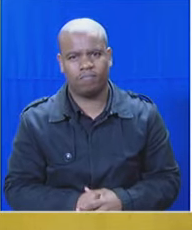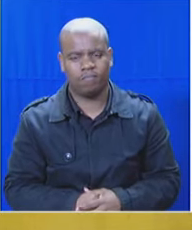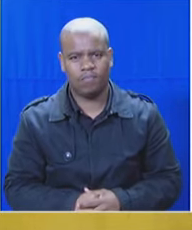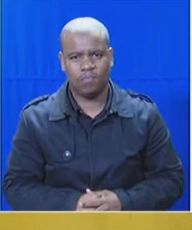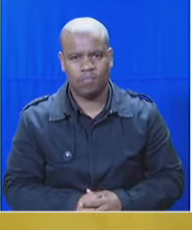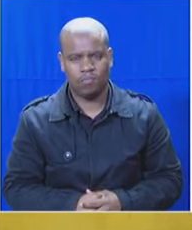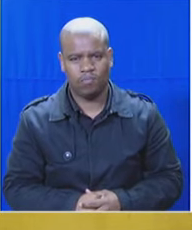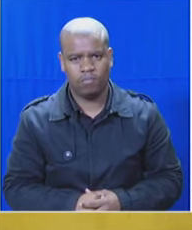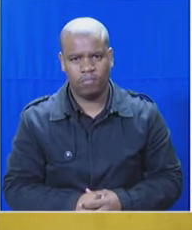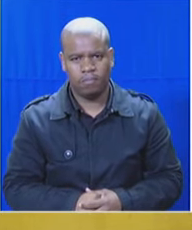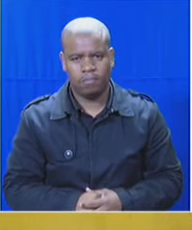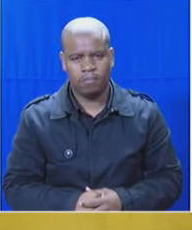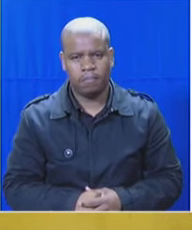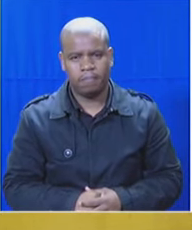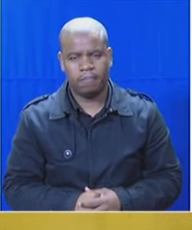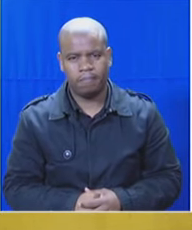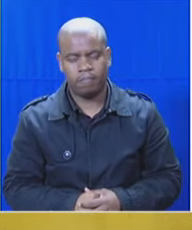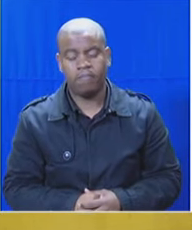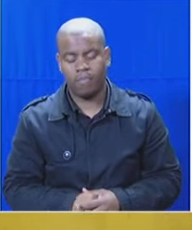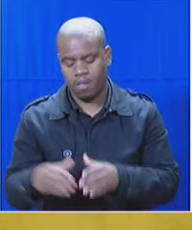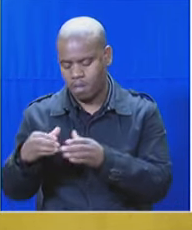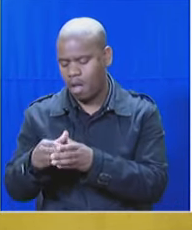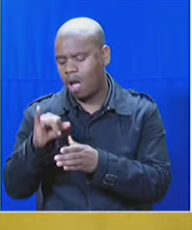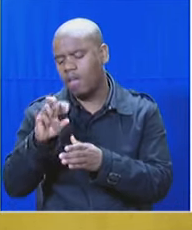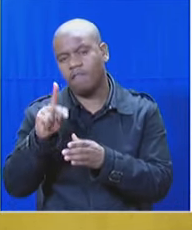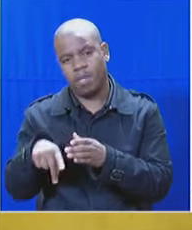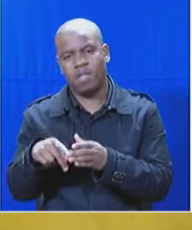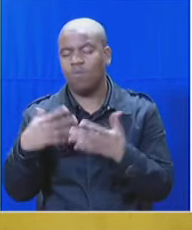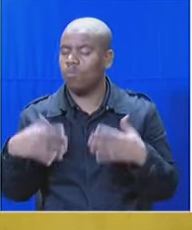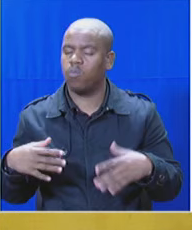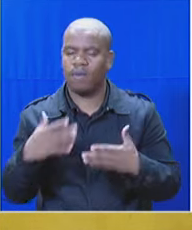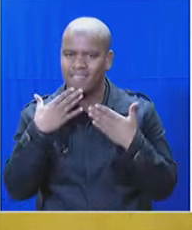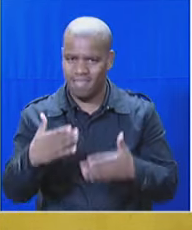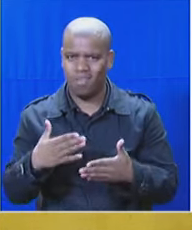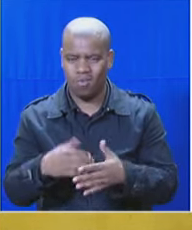i-IFP inkosi kakhulu umhlonipheki, sabulela kakhulu inkosi kakhulu.